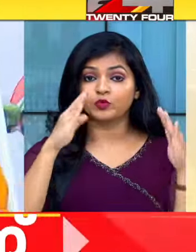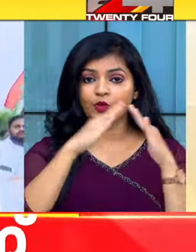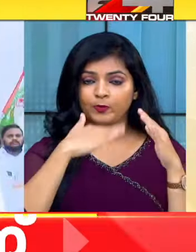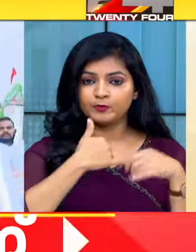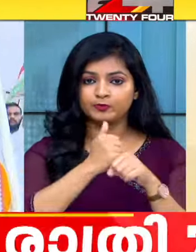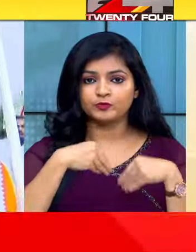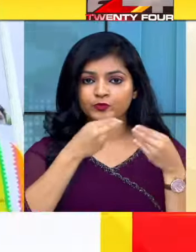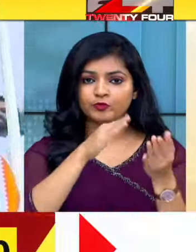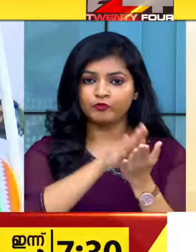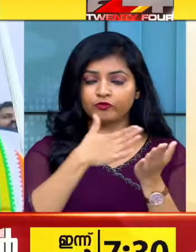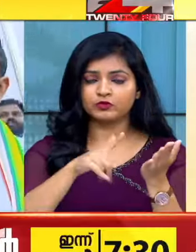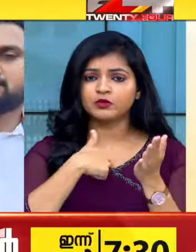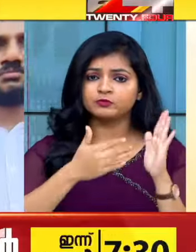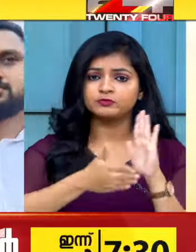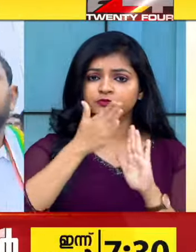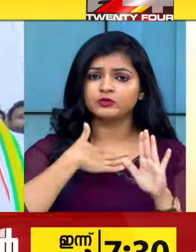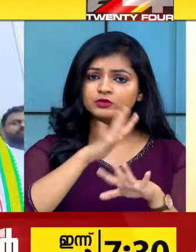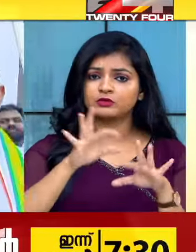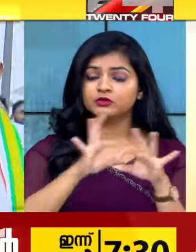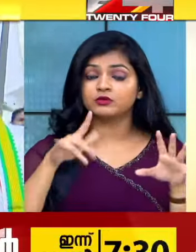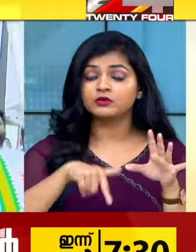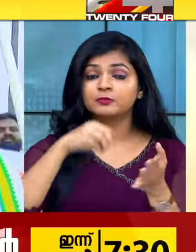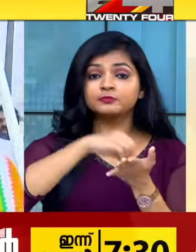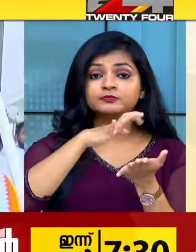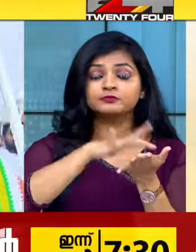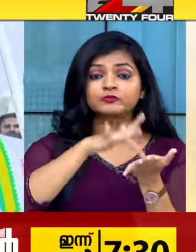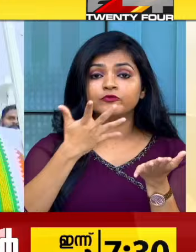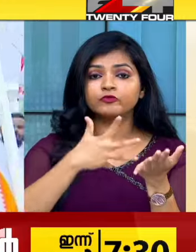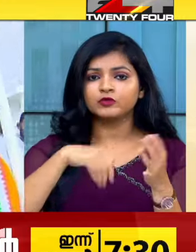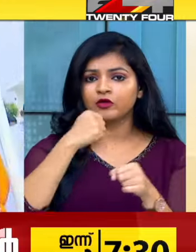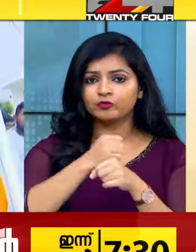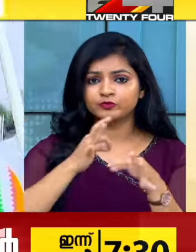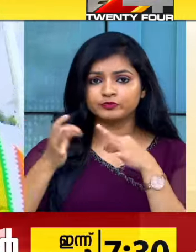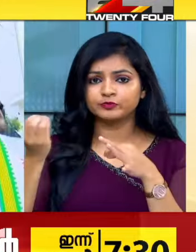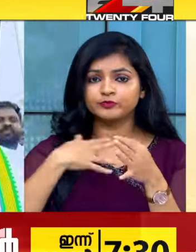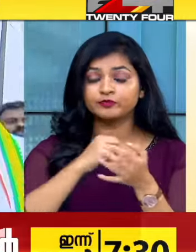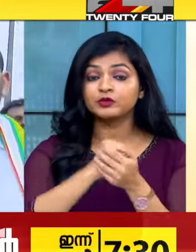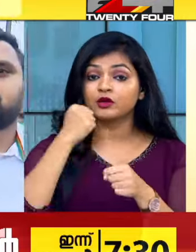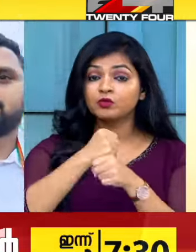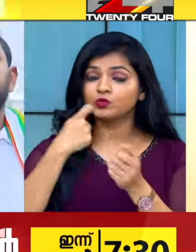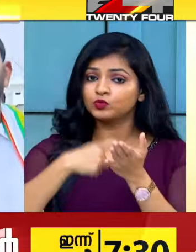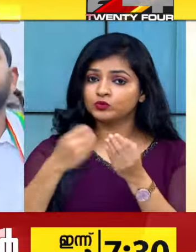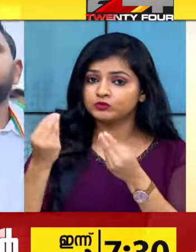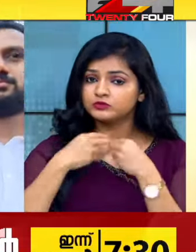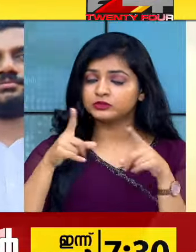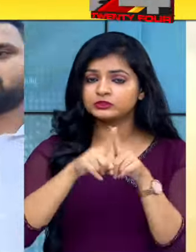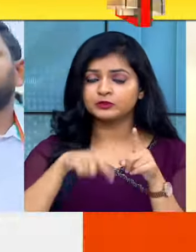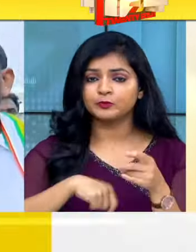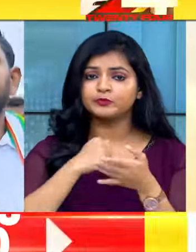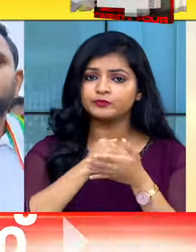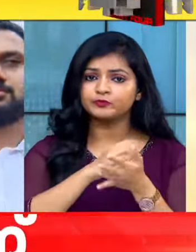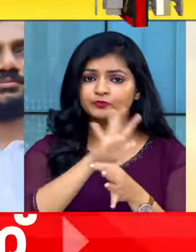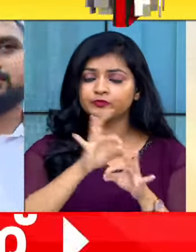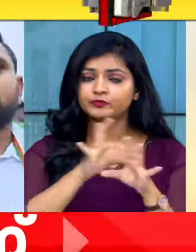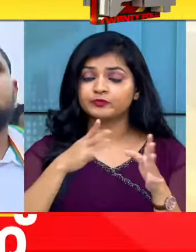എവിടെയാണ് നിർമ്മിക്കേണ്ടത്. ഞങ്ങൾ എപ്പോഴും നിർമ്മിക്കാൻ തയ്യാറാണ്. ഏത് നിമിഷം സർക്കാർ പറയുന്നു സർക്കാരിൻ്റെ മാനദണ്ഡ പ്രകാരം നിർമ്മിക്കാൻ തയ്യാറാണ്. ഭൂമി അനുവദിക്കേണ്ട സംസ്ഥാന